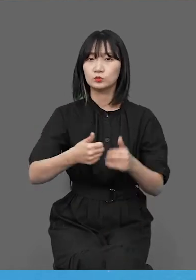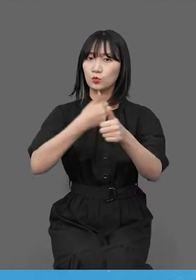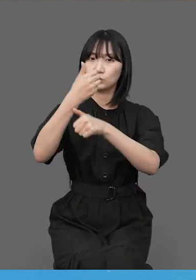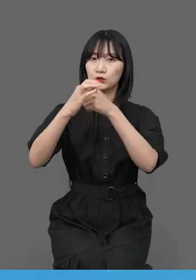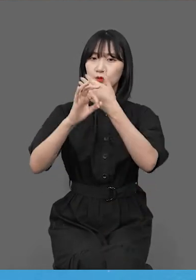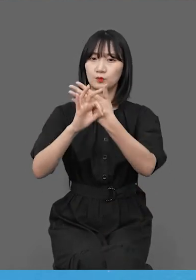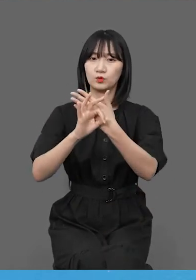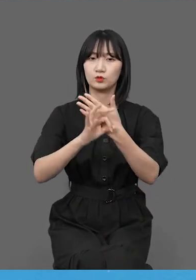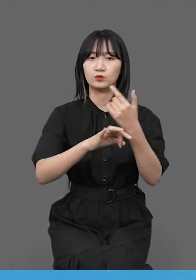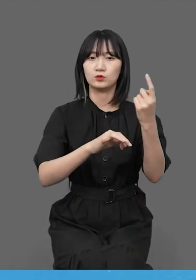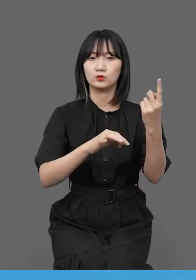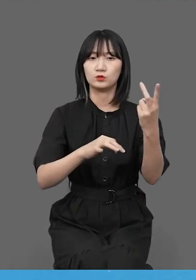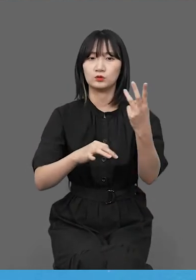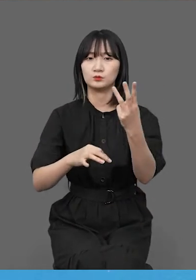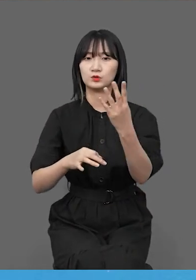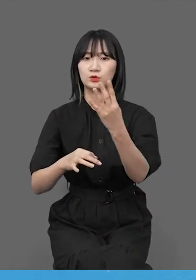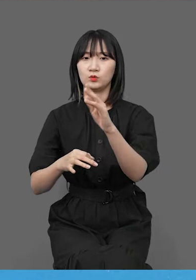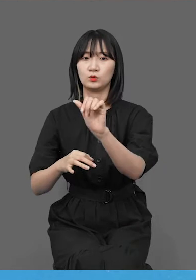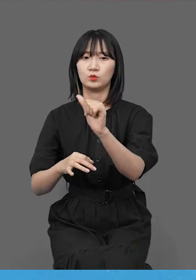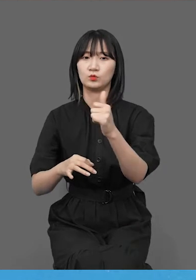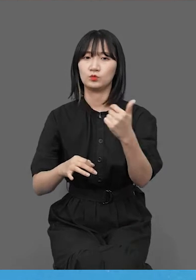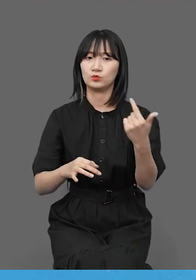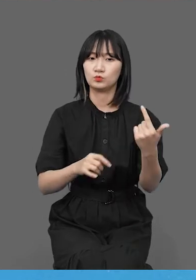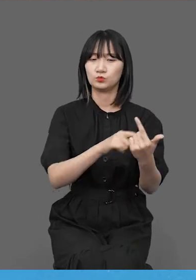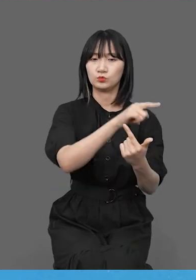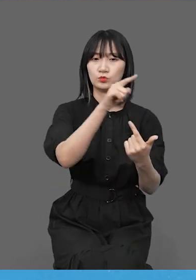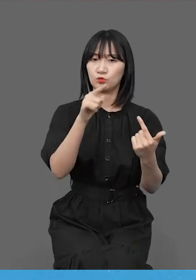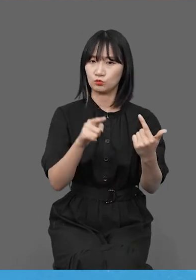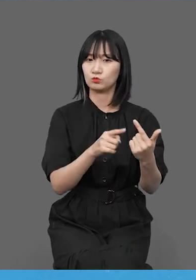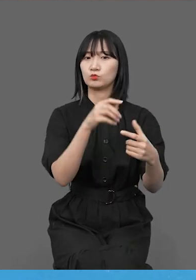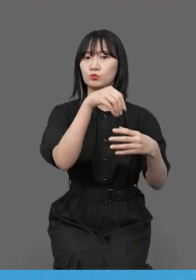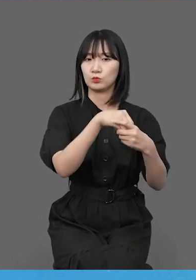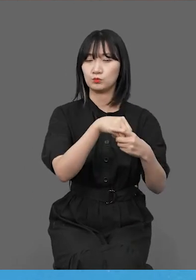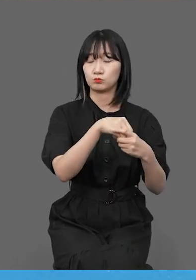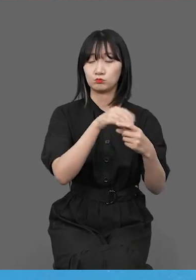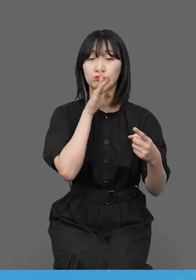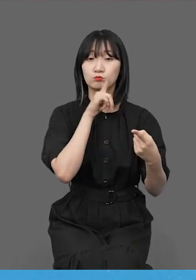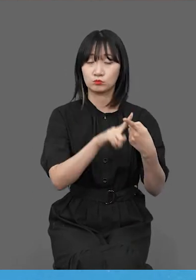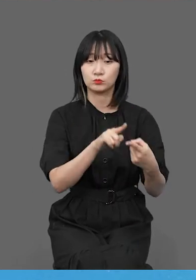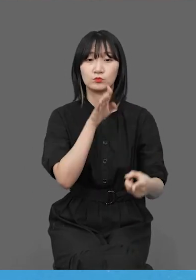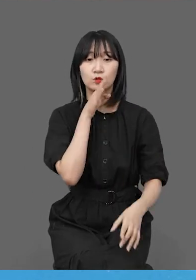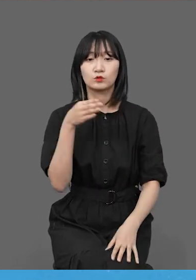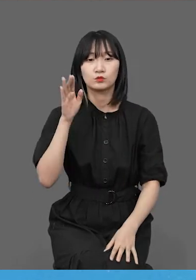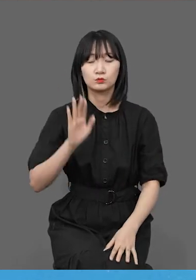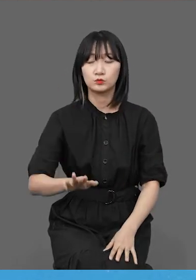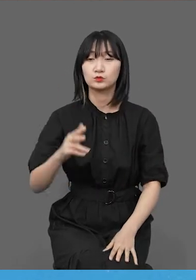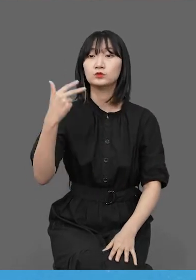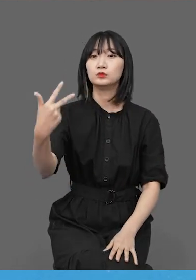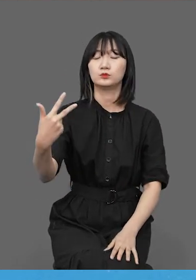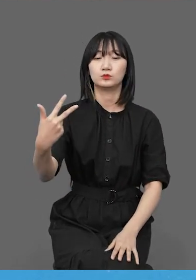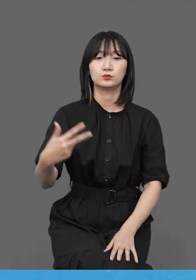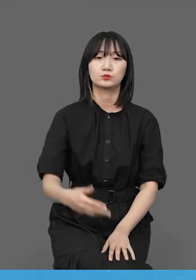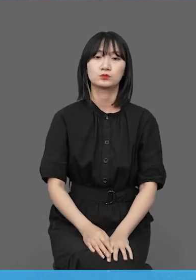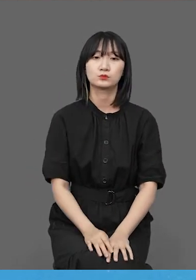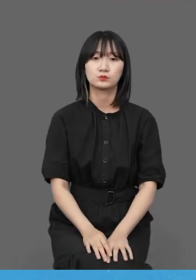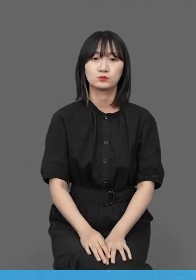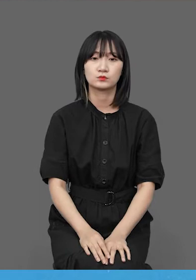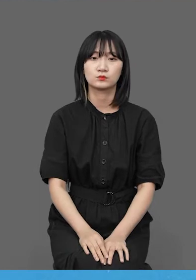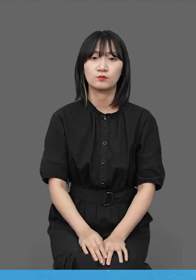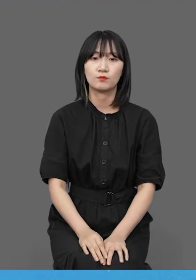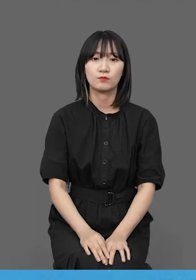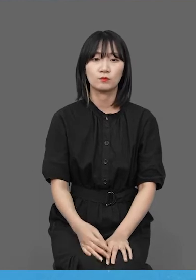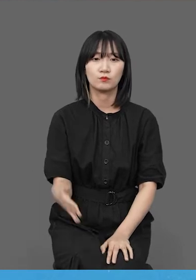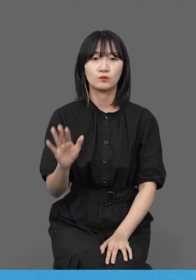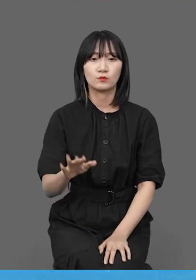5, 6번 중에 하나 였으면 좋았을 텐데 7번이다 이런 얘기죠.